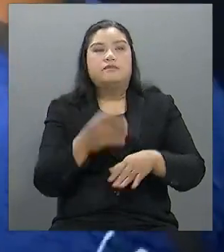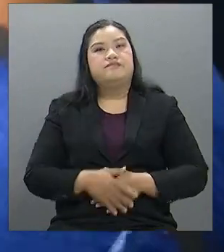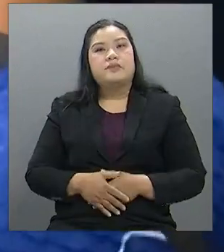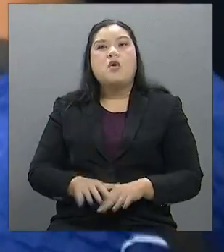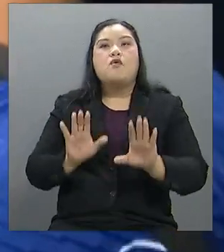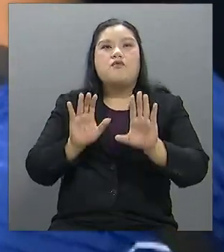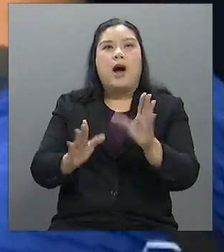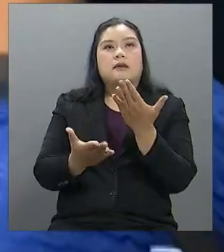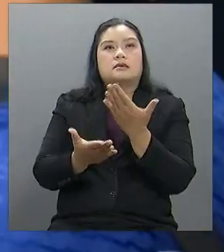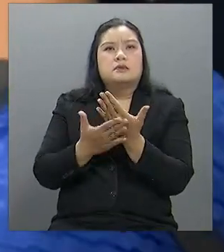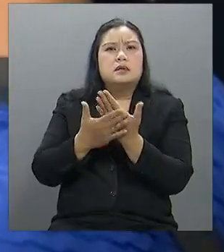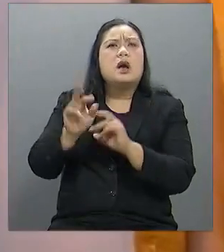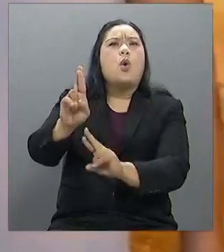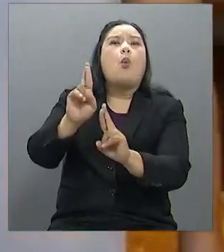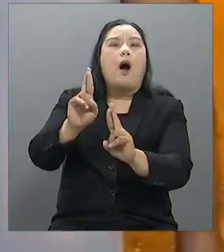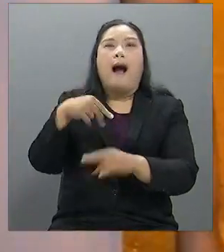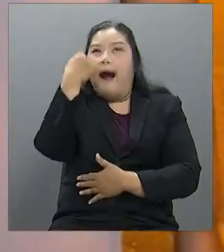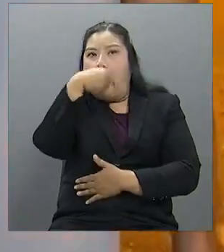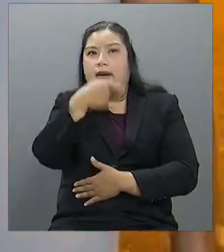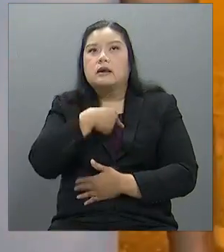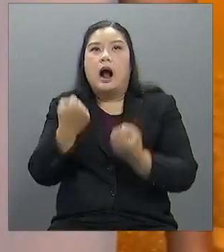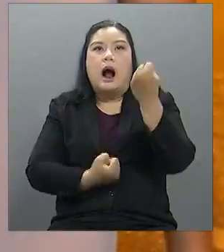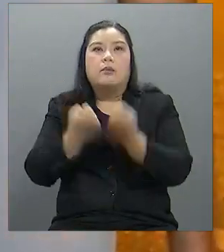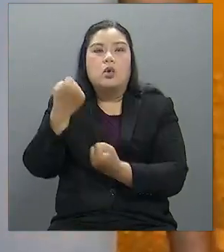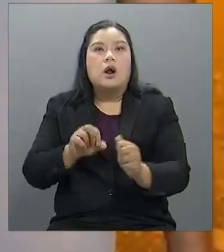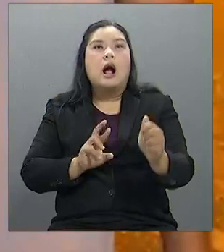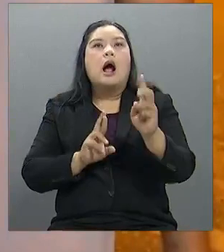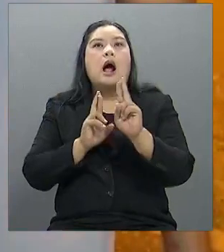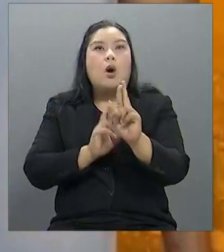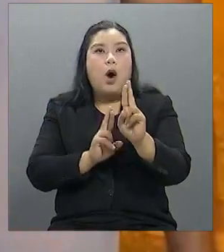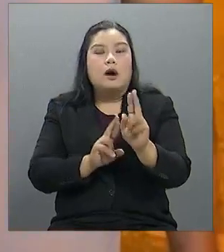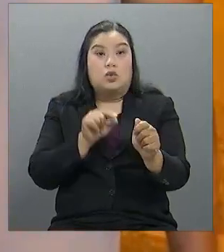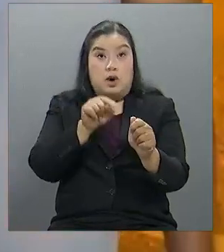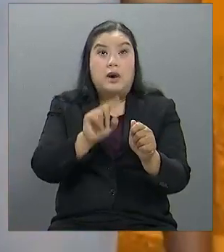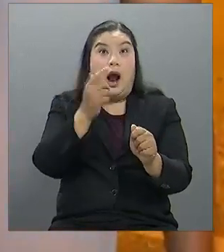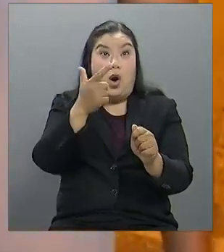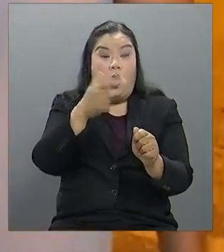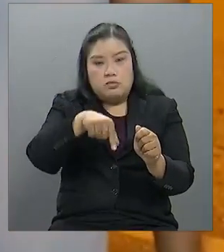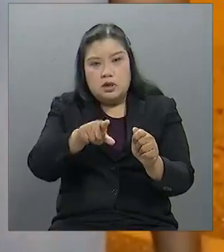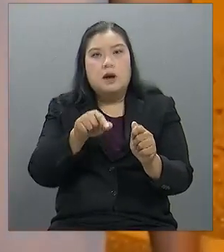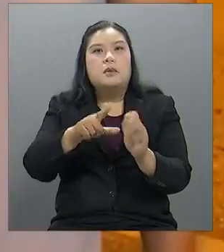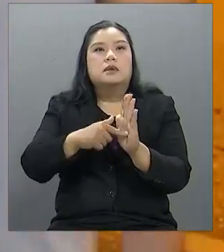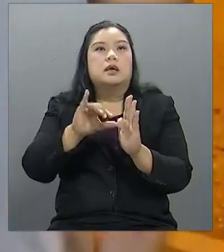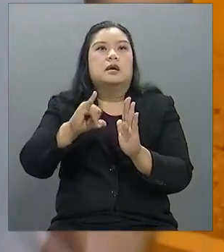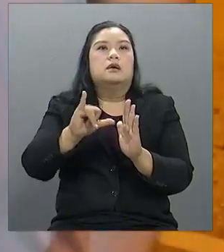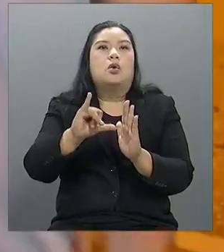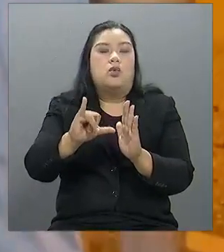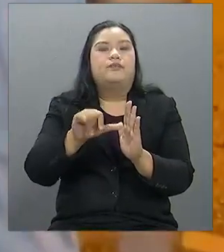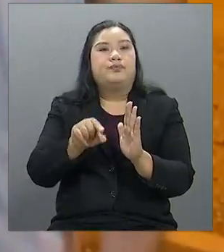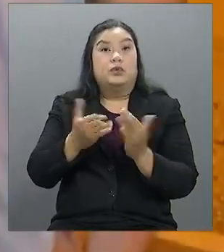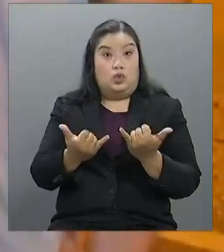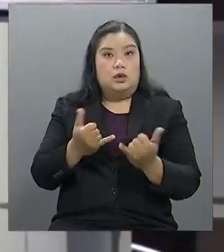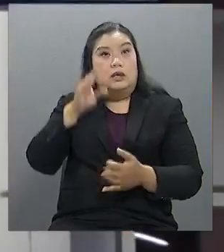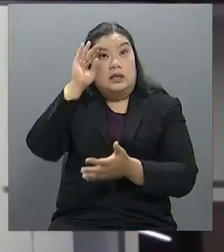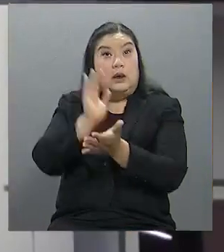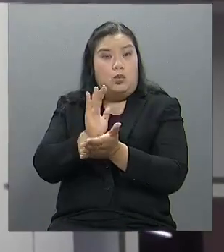ระมัดระวังกันนะคะโดยเฉพาะช่วงรอยต่อจากเขตอำเภอเมืองอ่างทองไปจนถึงอำเภอชัยโยล่าสุดเจ้าหน้าที่ตำรวจสภ.ชัยโยค่ะเขาระดม